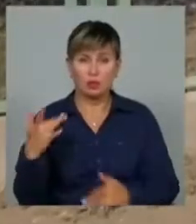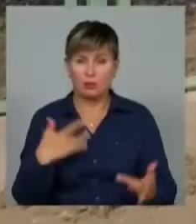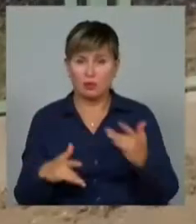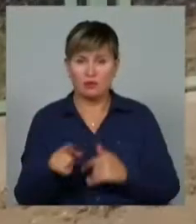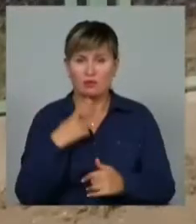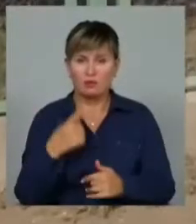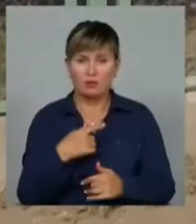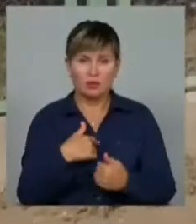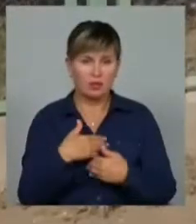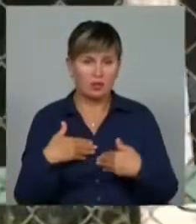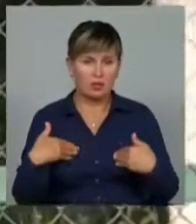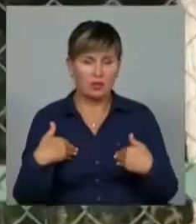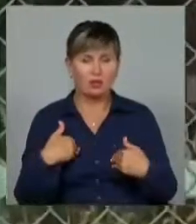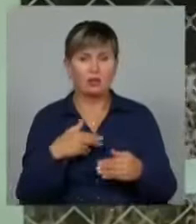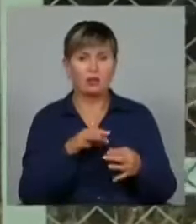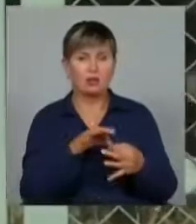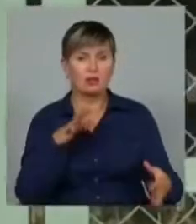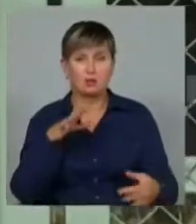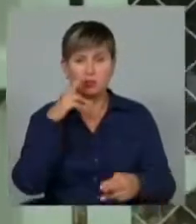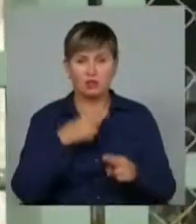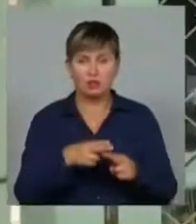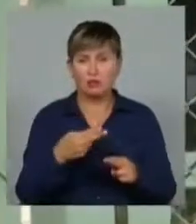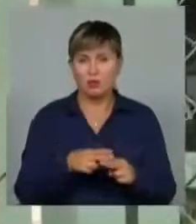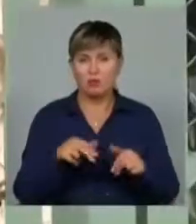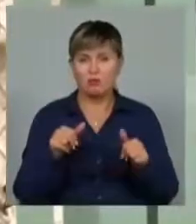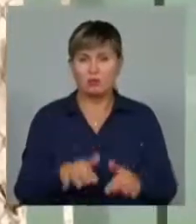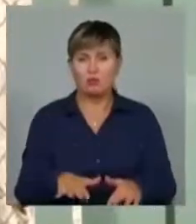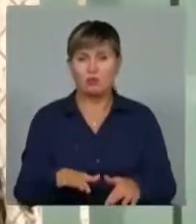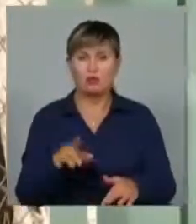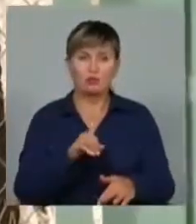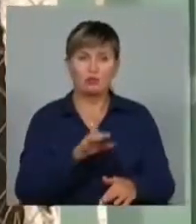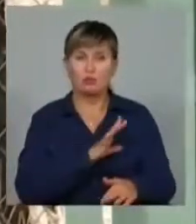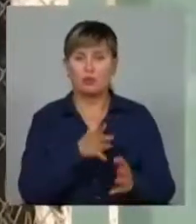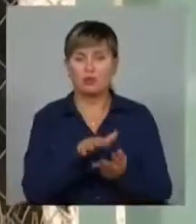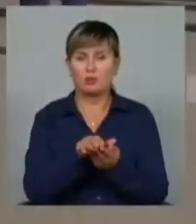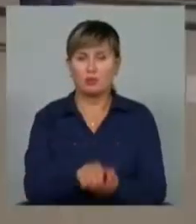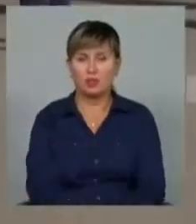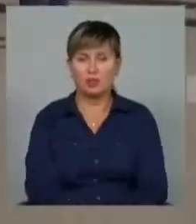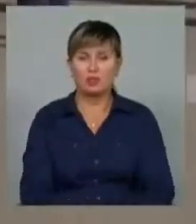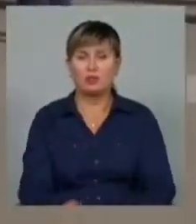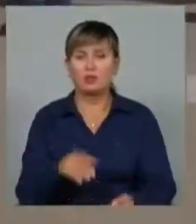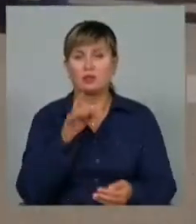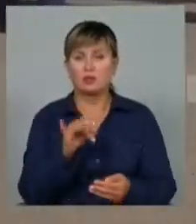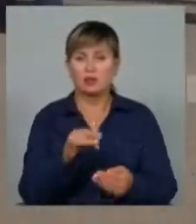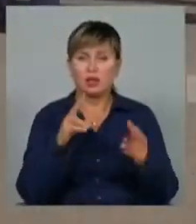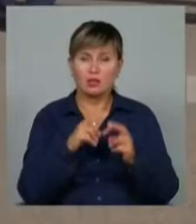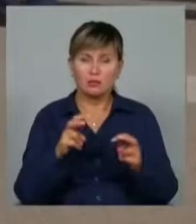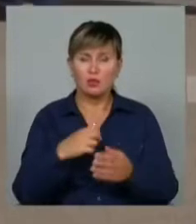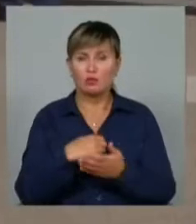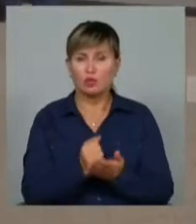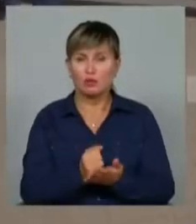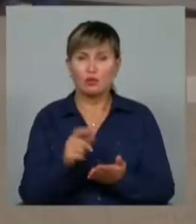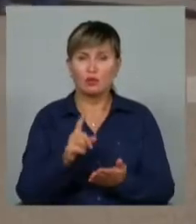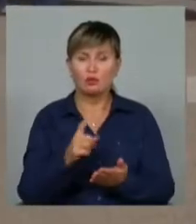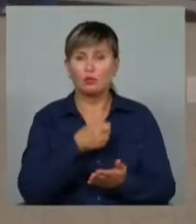оправдывается, якобы не хотела расставаться с братом, поэтому и решила не предавать земле тело близкого человека. Между тем, экспертиза установила,